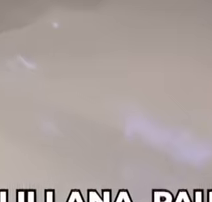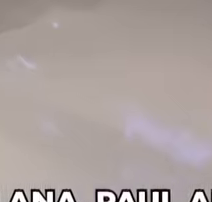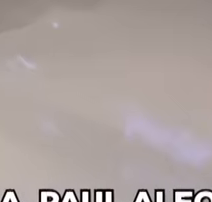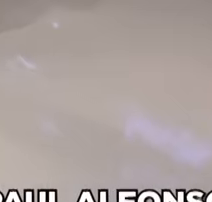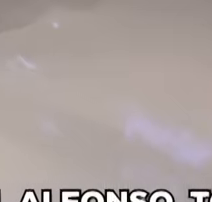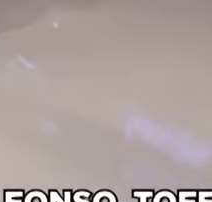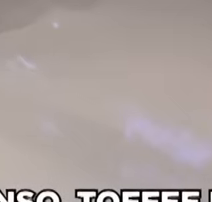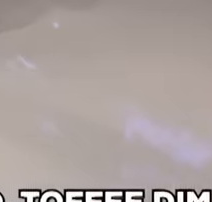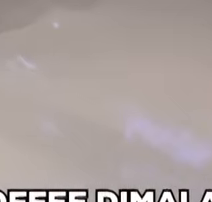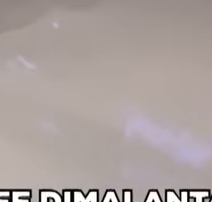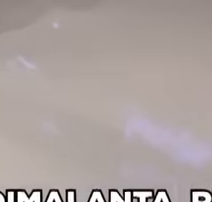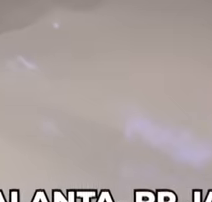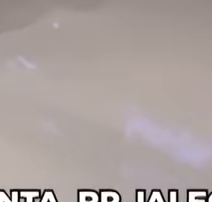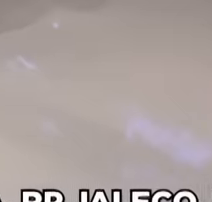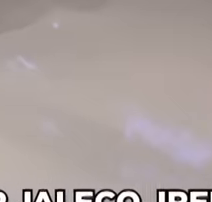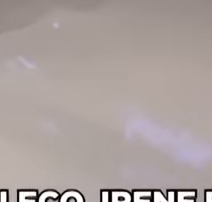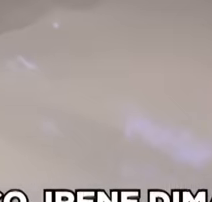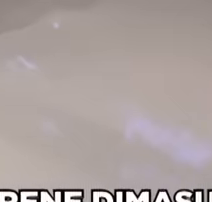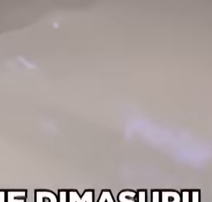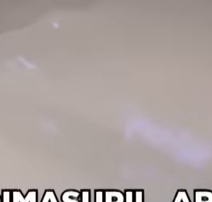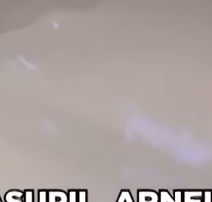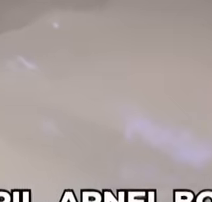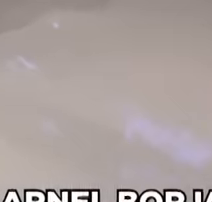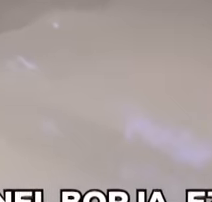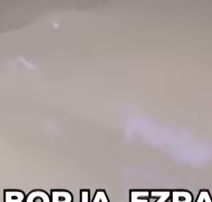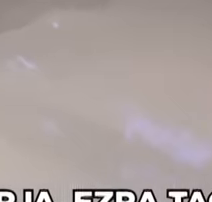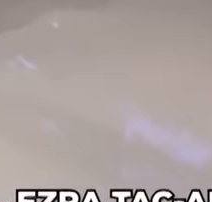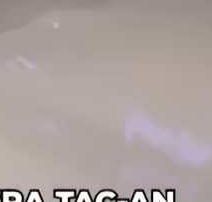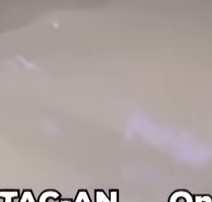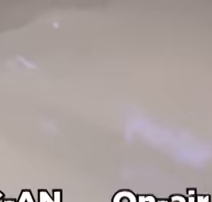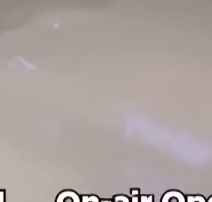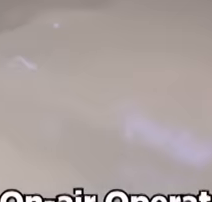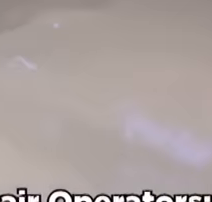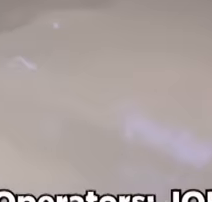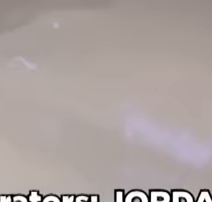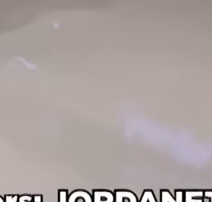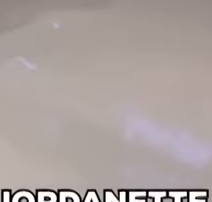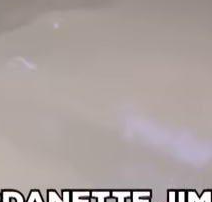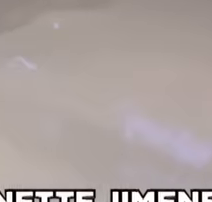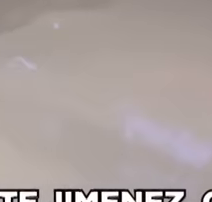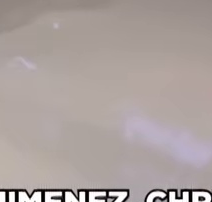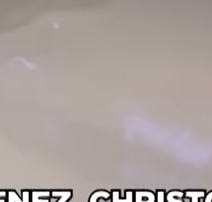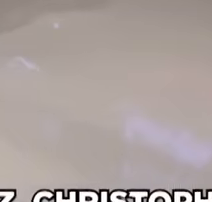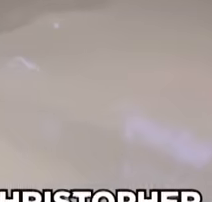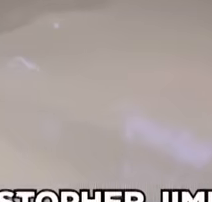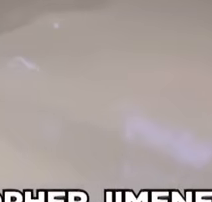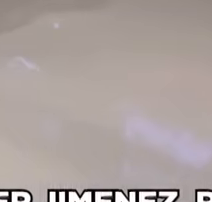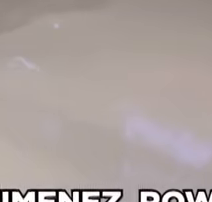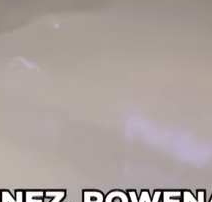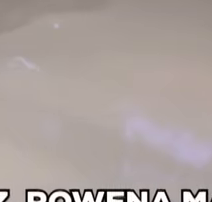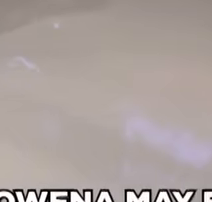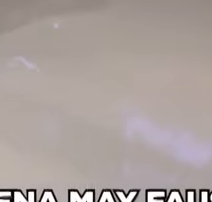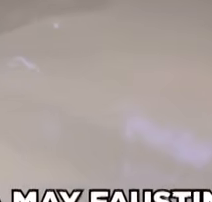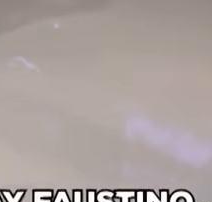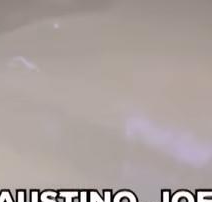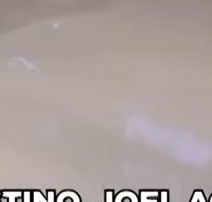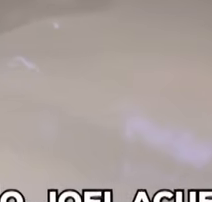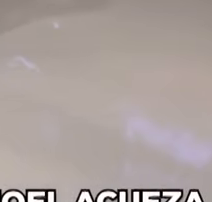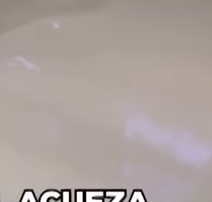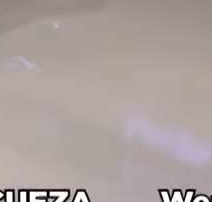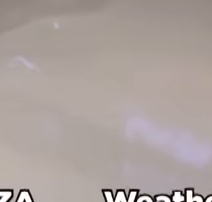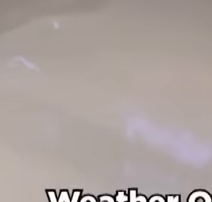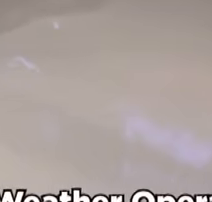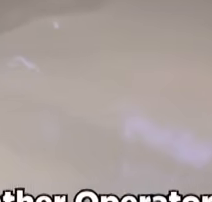na kagad. Oo naman. Oh. Kasi baka mamaya naka-display doon, pumasok sa bahay. Duwag ka pala